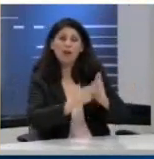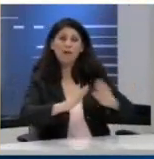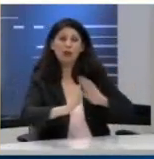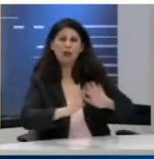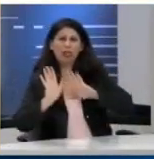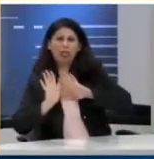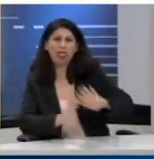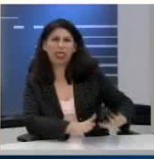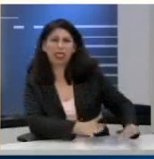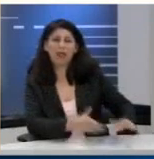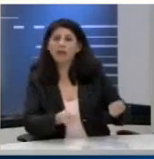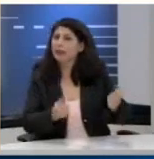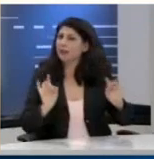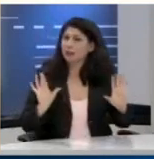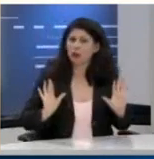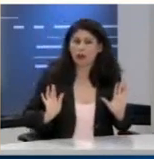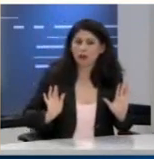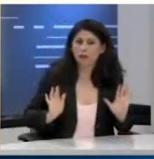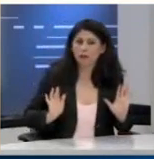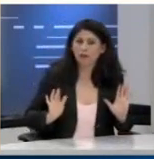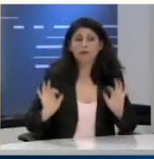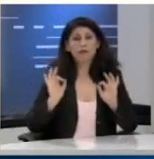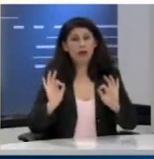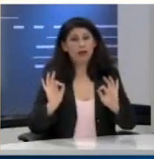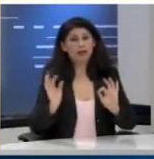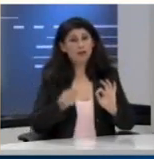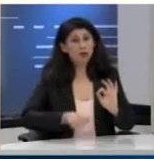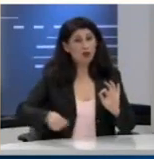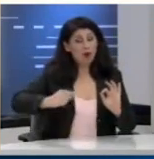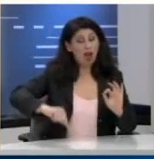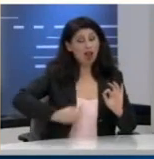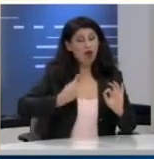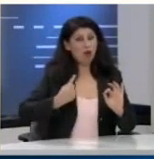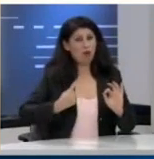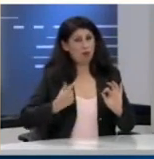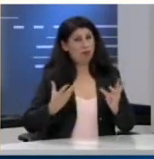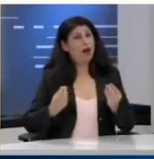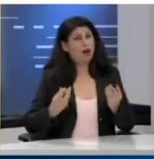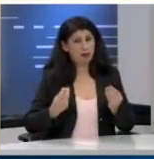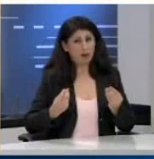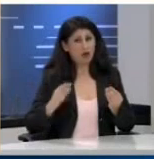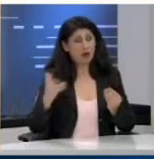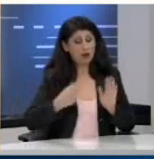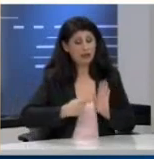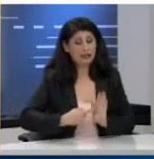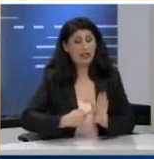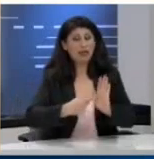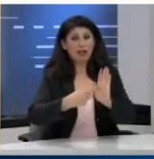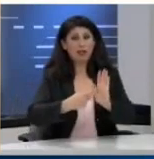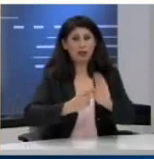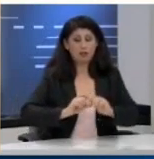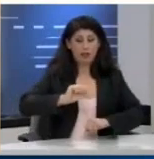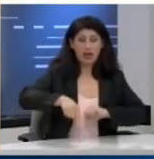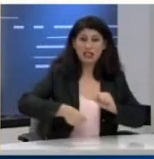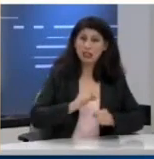φροντίδα. Και φυσικά πάνω απ' όλα σας ενοχλούν πάρα πολύ και όσα αναδεικνύονται μέσα από τη